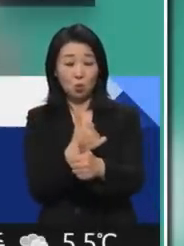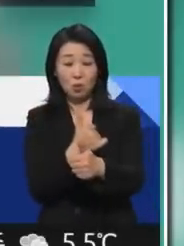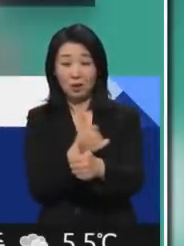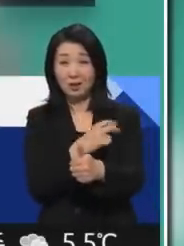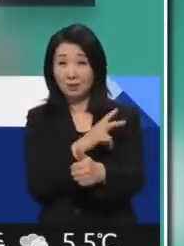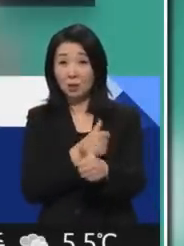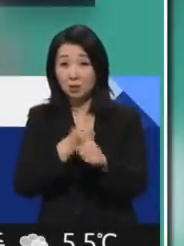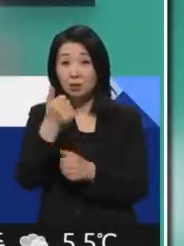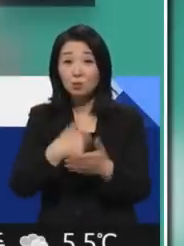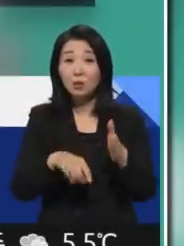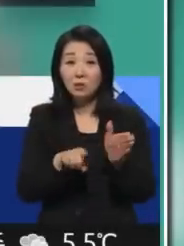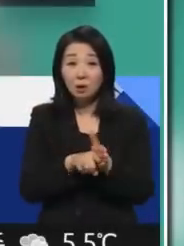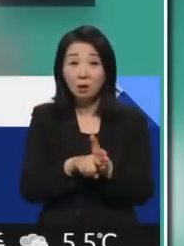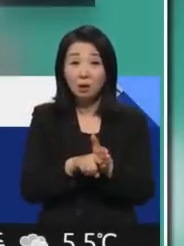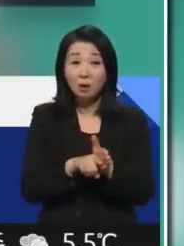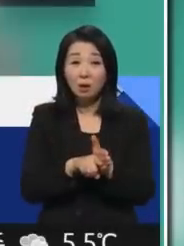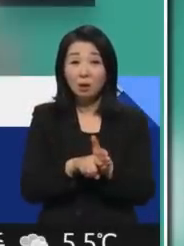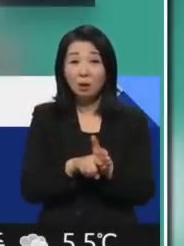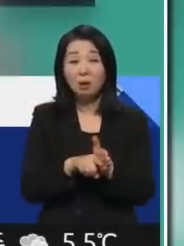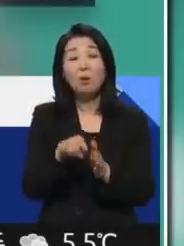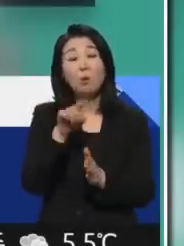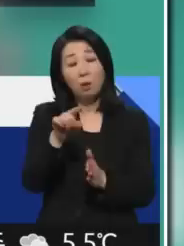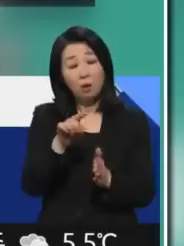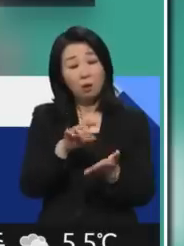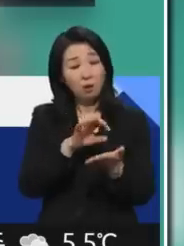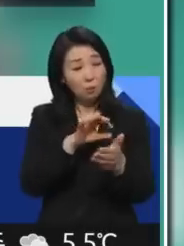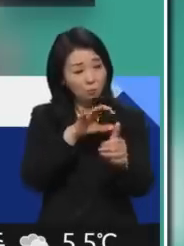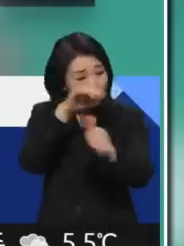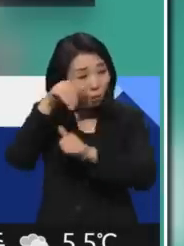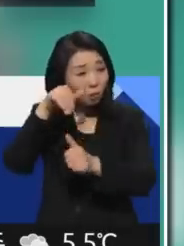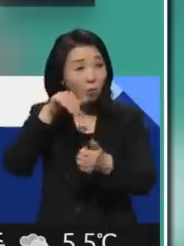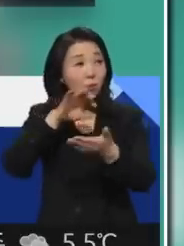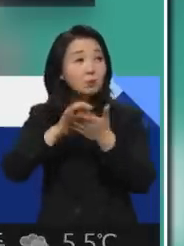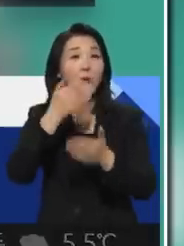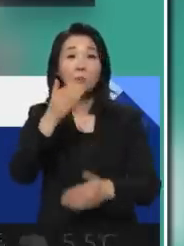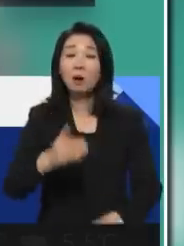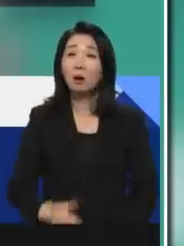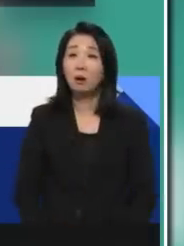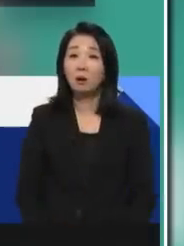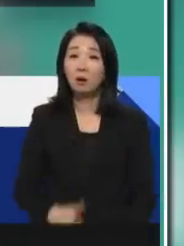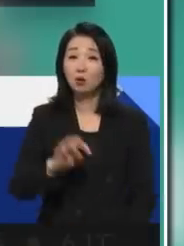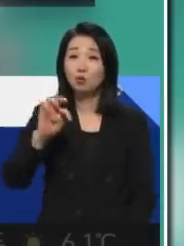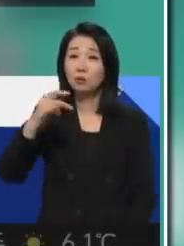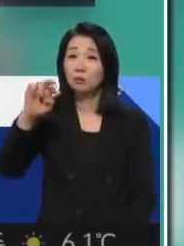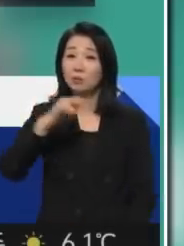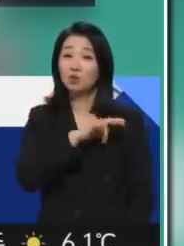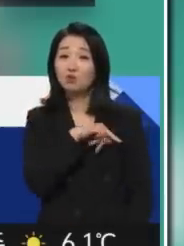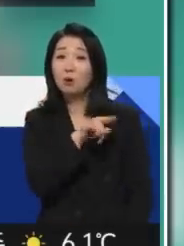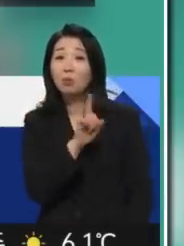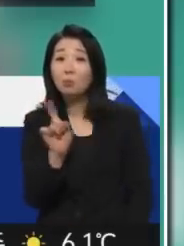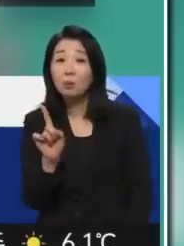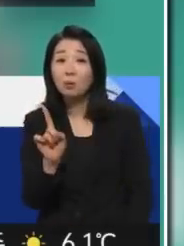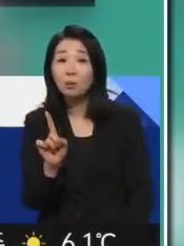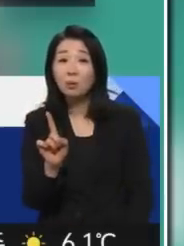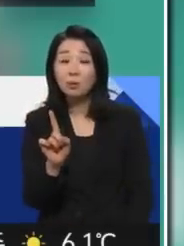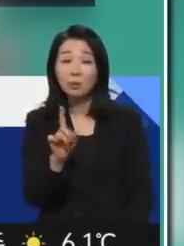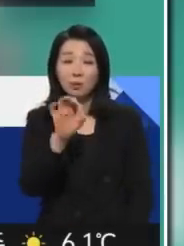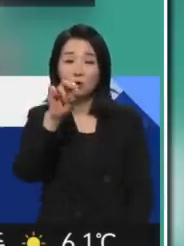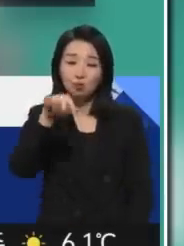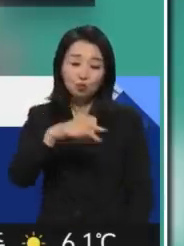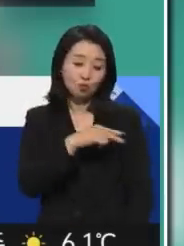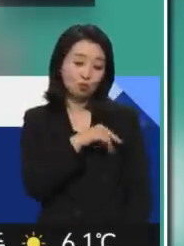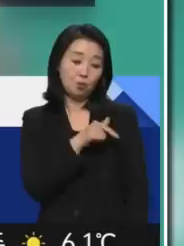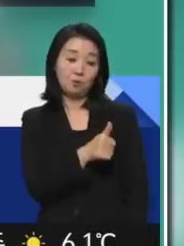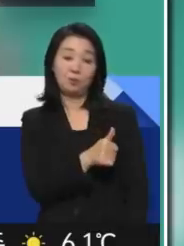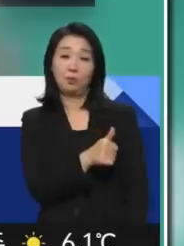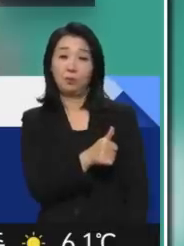지지율 이 상승을 위해서 쓰려면 써야죠. 유승민 전 의원은 어떻게 생각하세요? 유승민 의원도